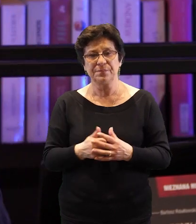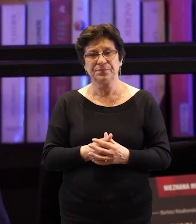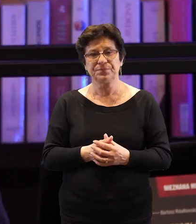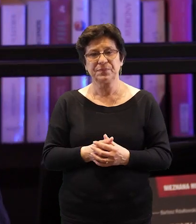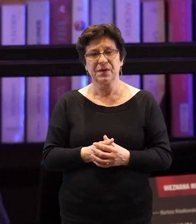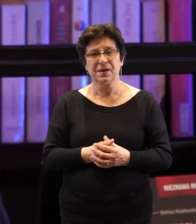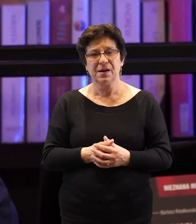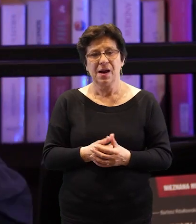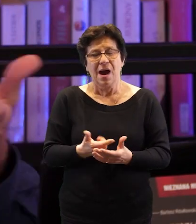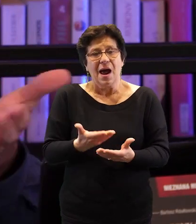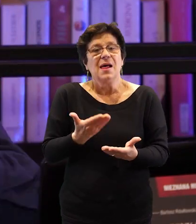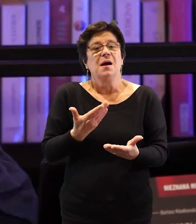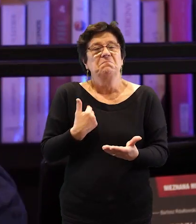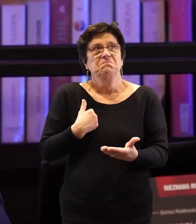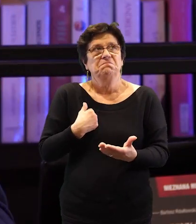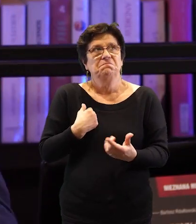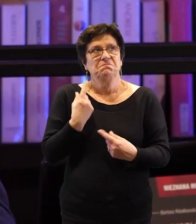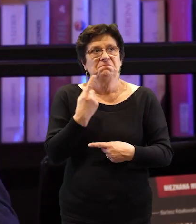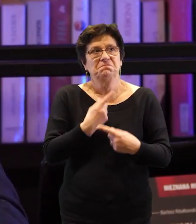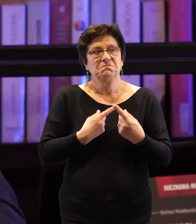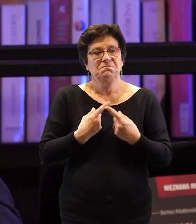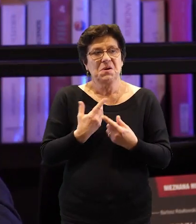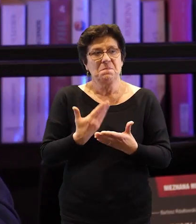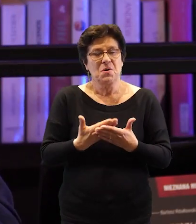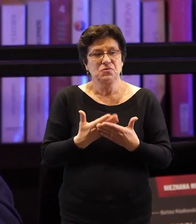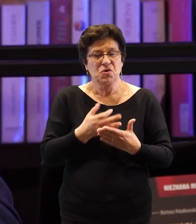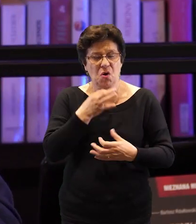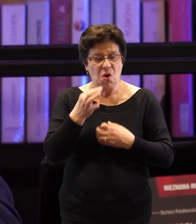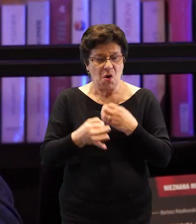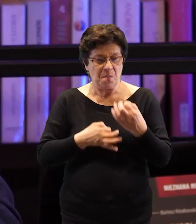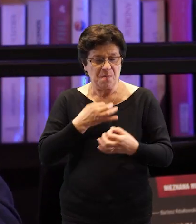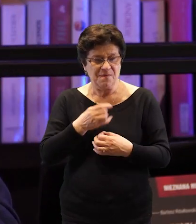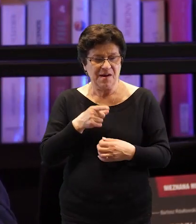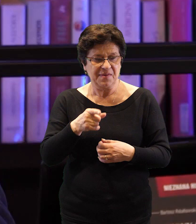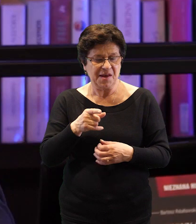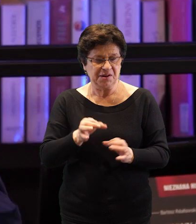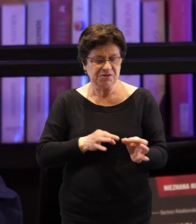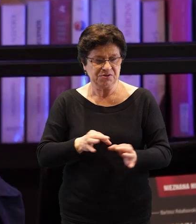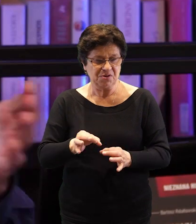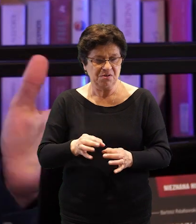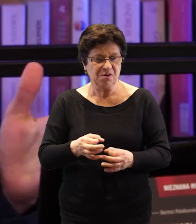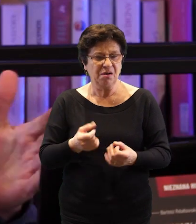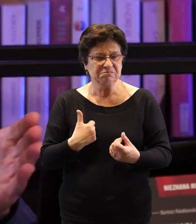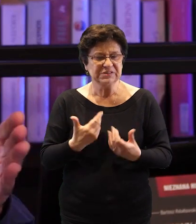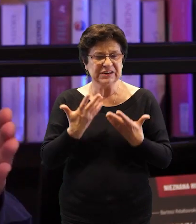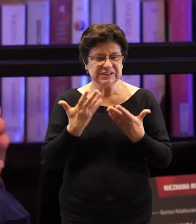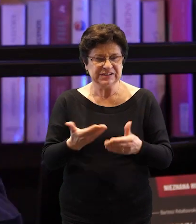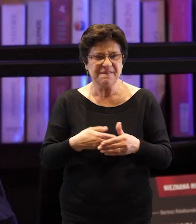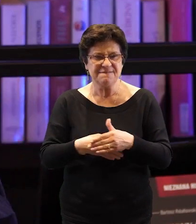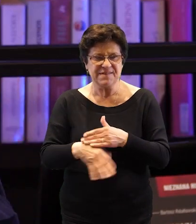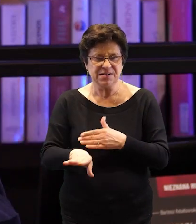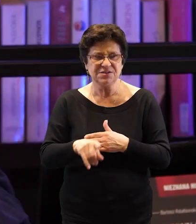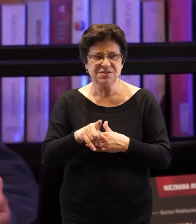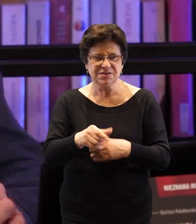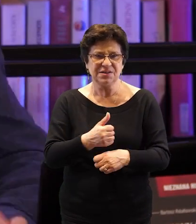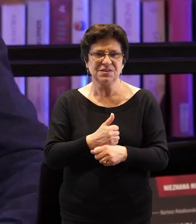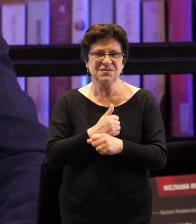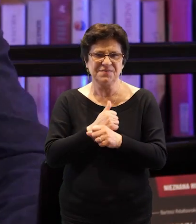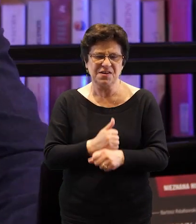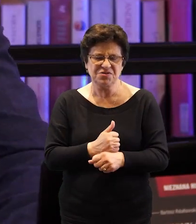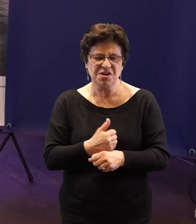pan Starzyczny opowiada taką historię? No bo chce wyjść z więzienia. Ta historia przestała być dla